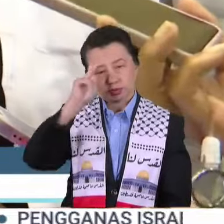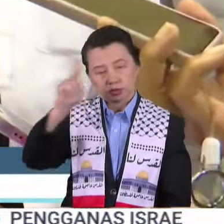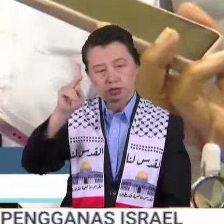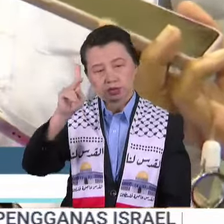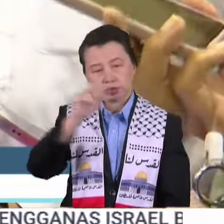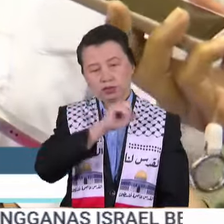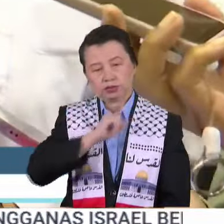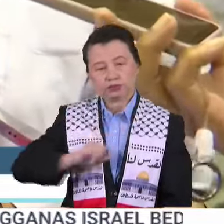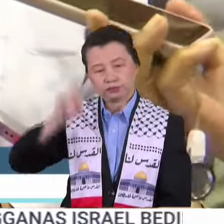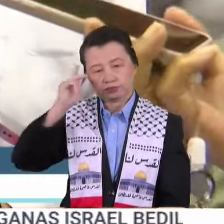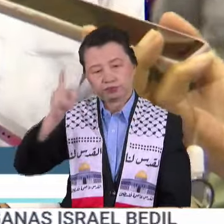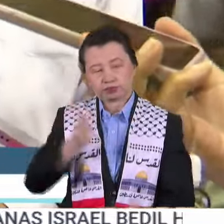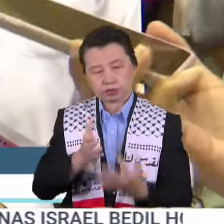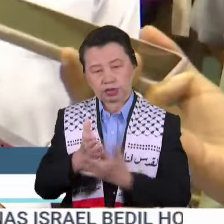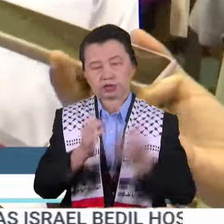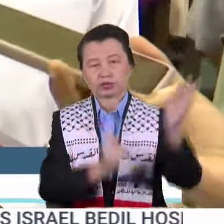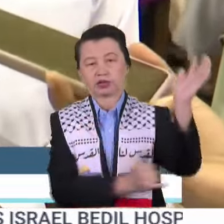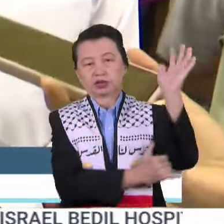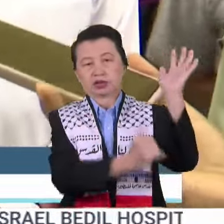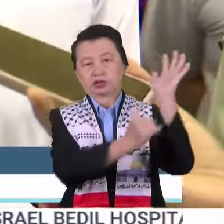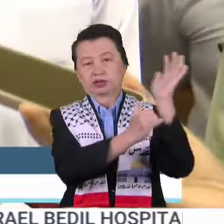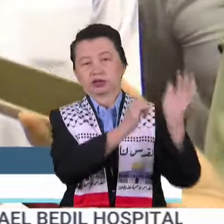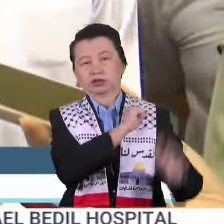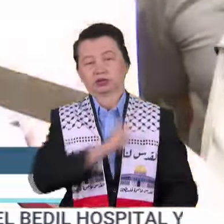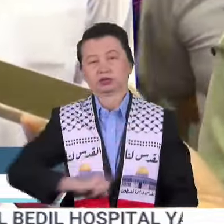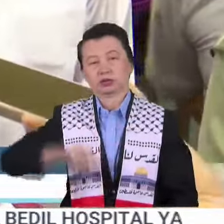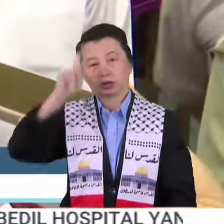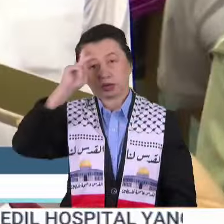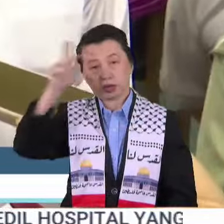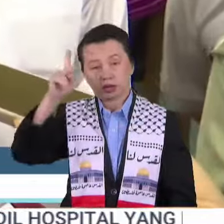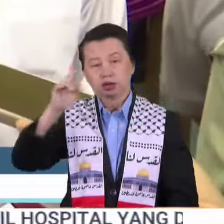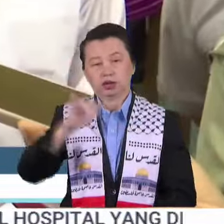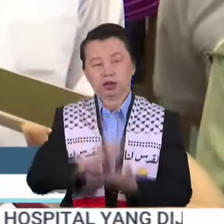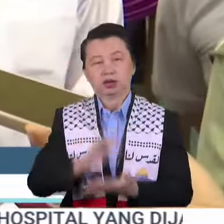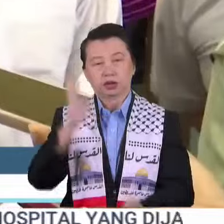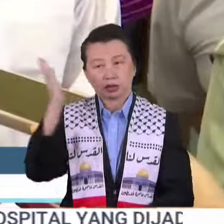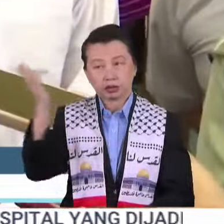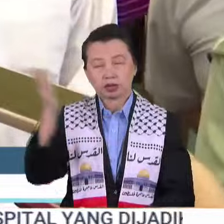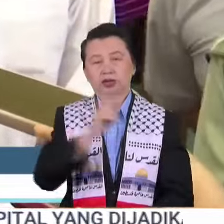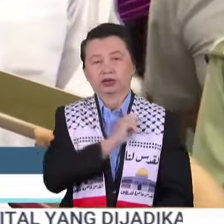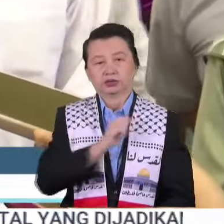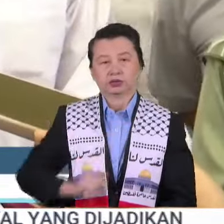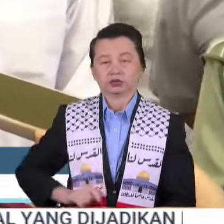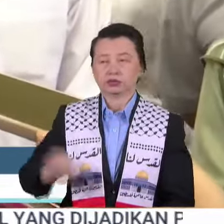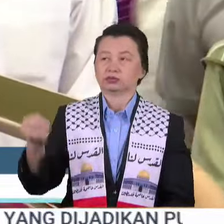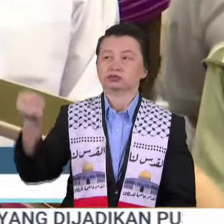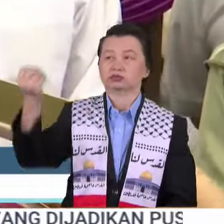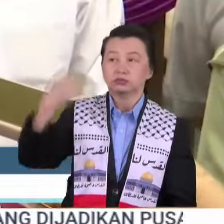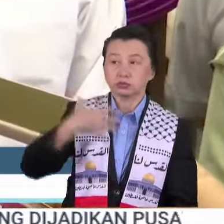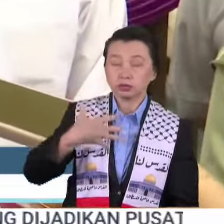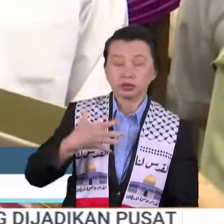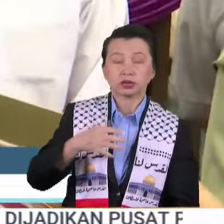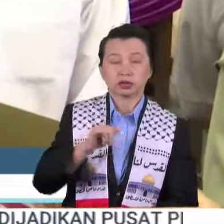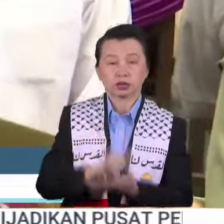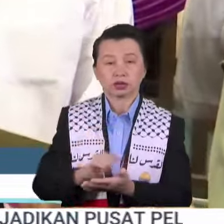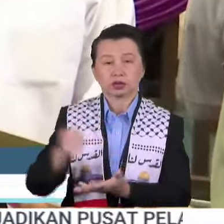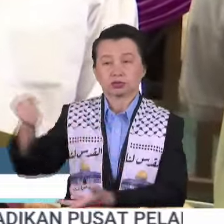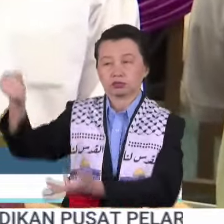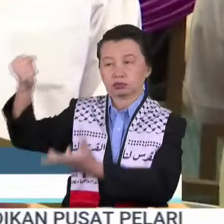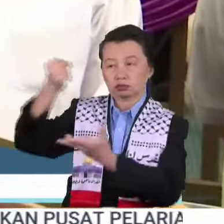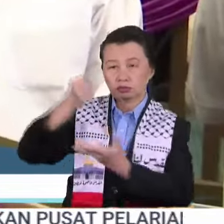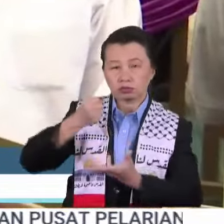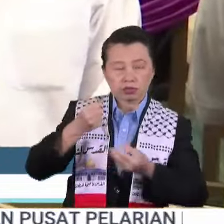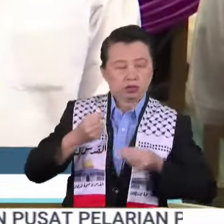melalui Yayasan Sultan Kelantan di mana Tuanku menitahkan supaya sumbangan diberi